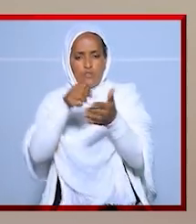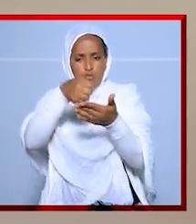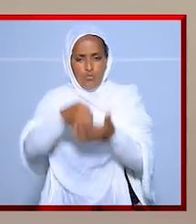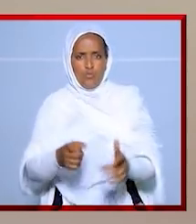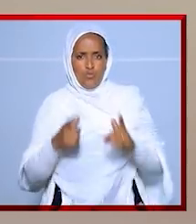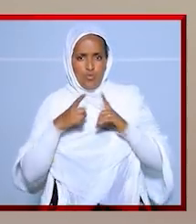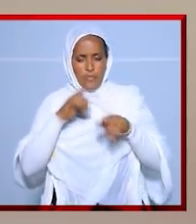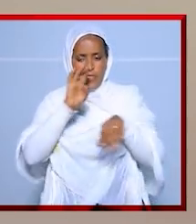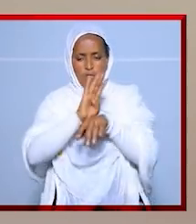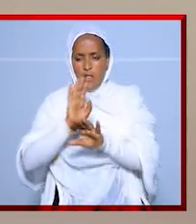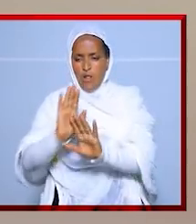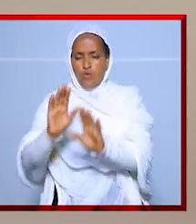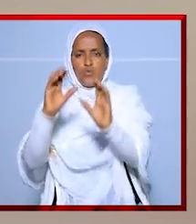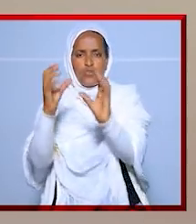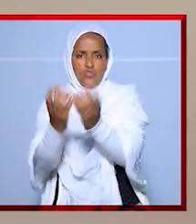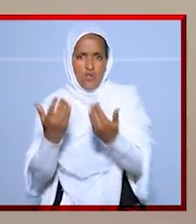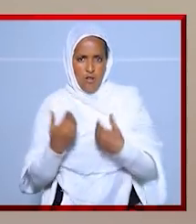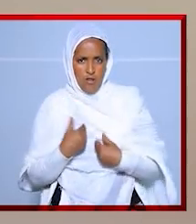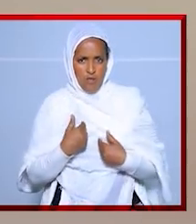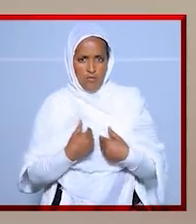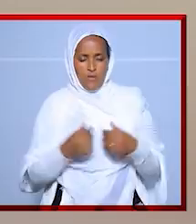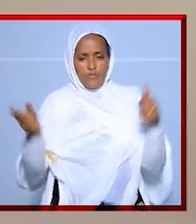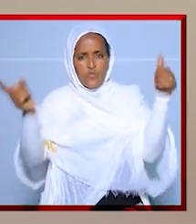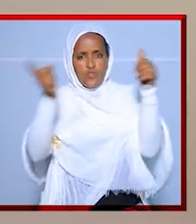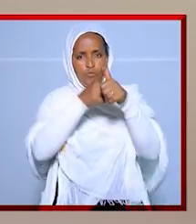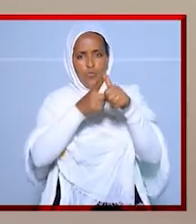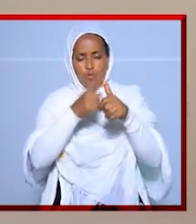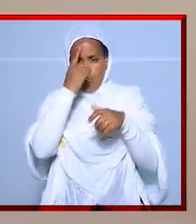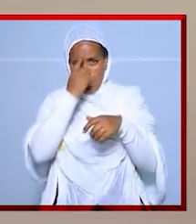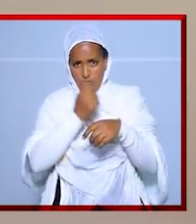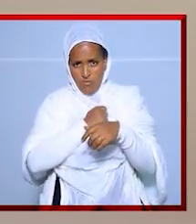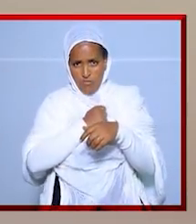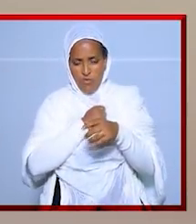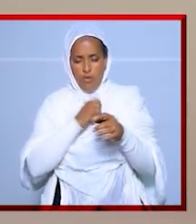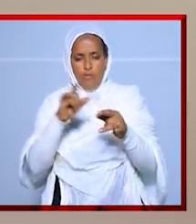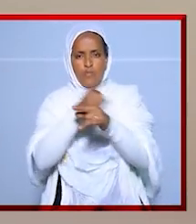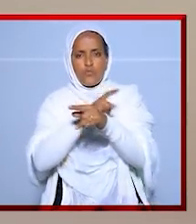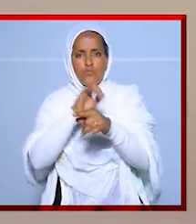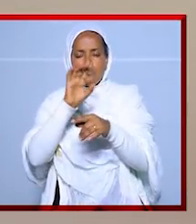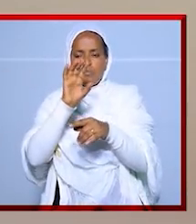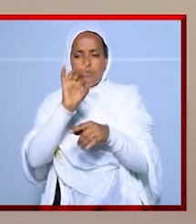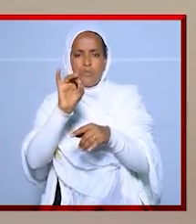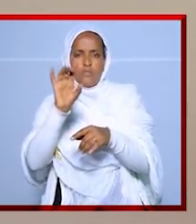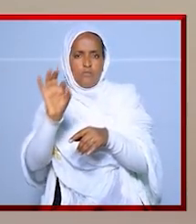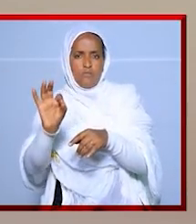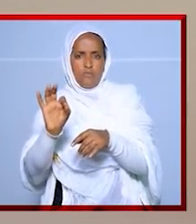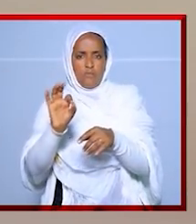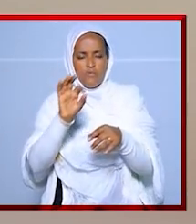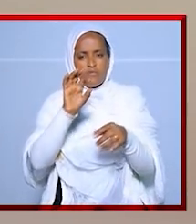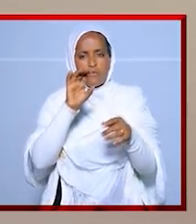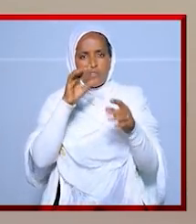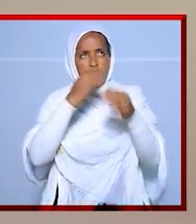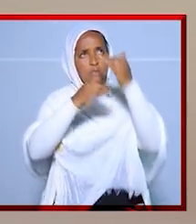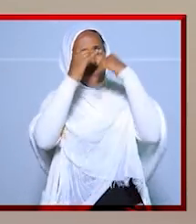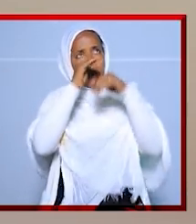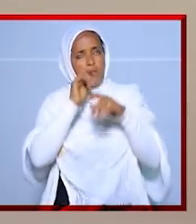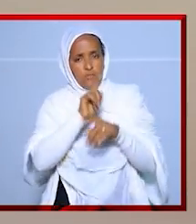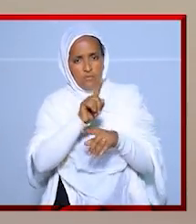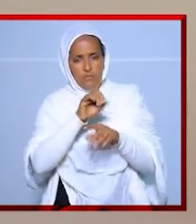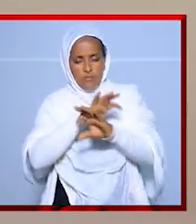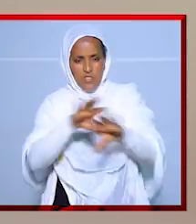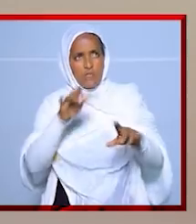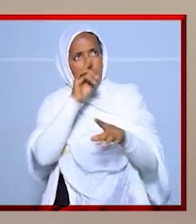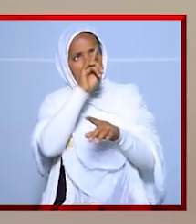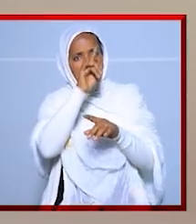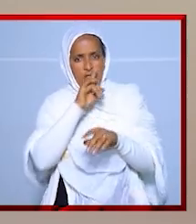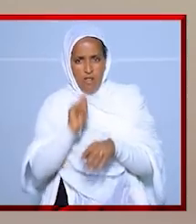እንዲኖር ቤተክርስቲያን የራሷ ድርሻ አላት። የመጀመሪያው የምታምነው እንግዲህ በመዝሙር 89 ቁጥር 29 ላይ ሰማያት ያንተ ናቸው